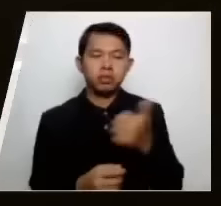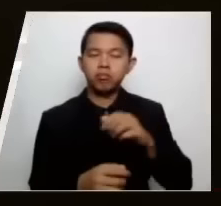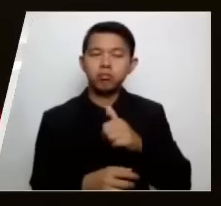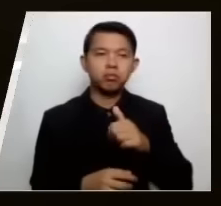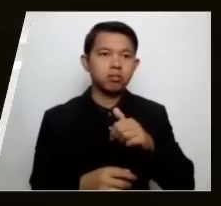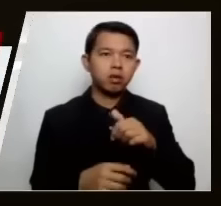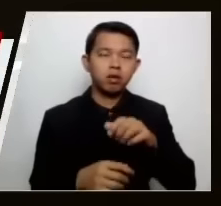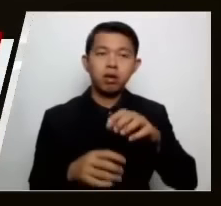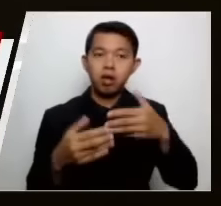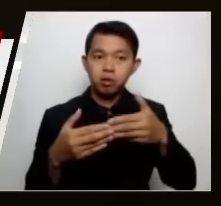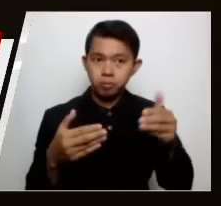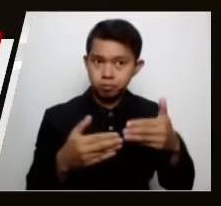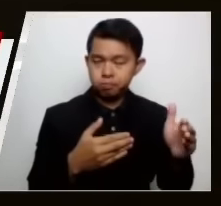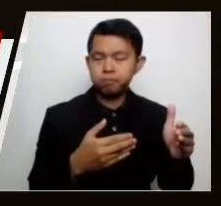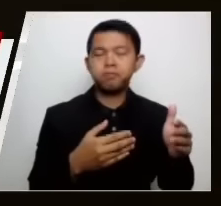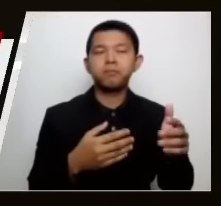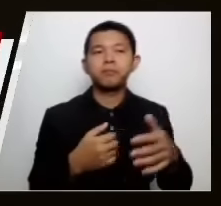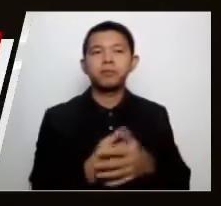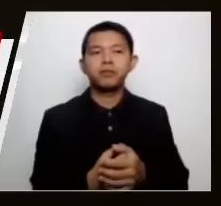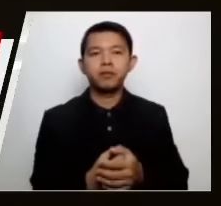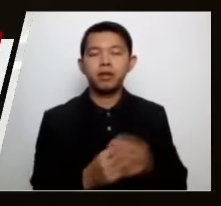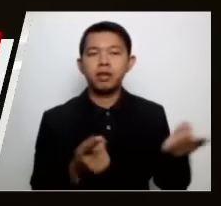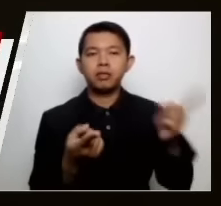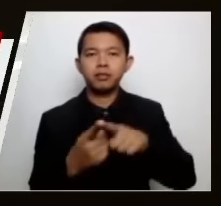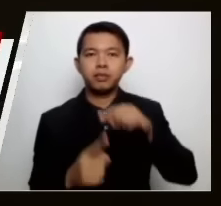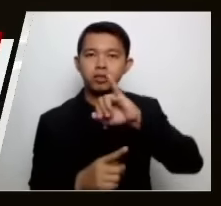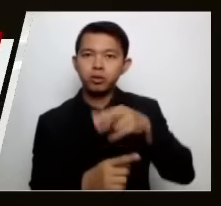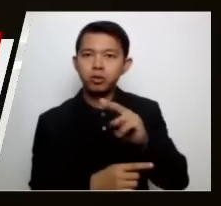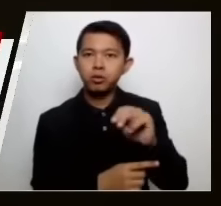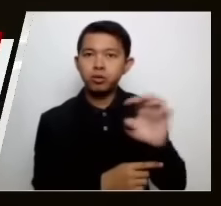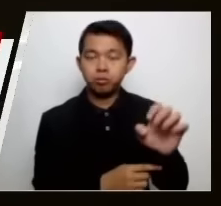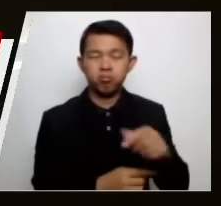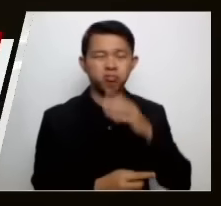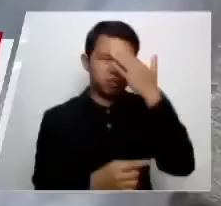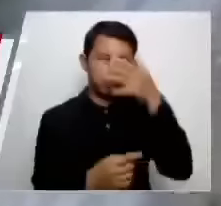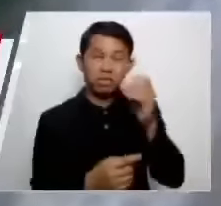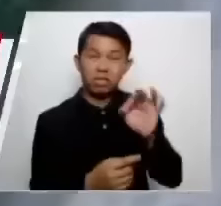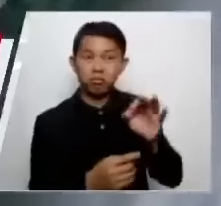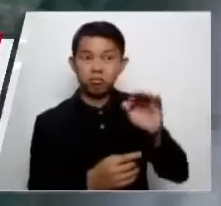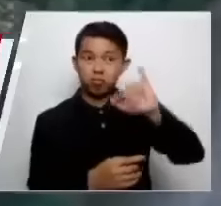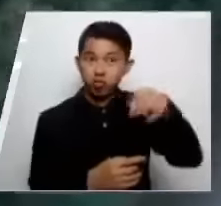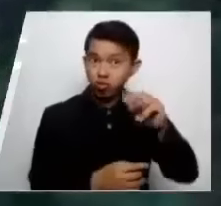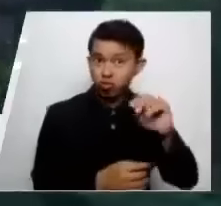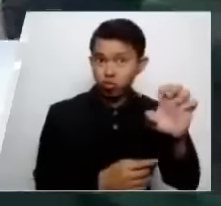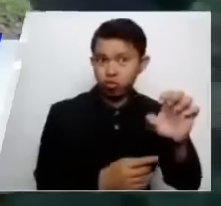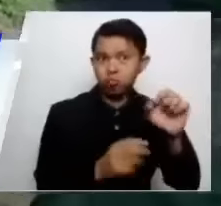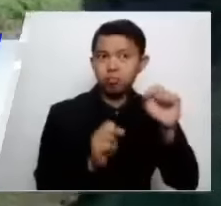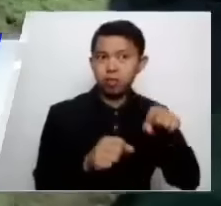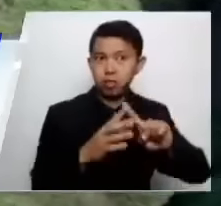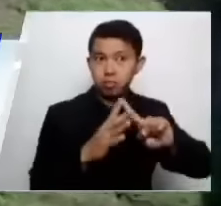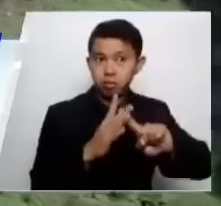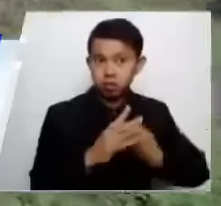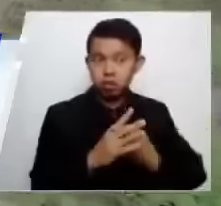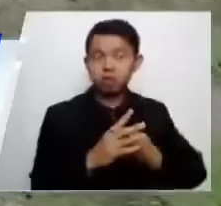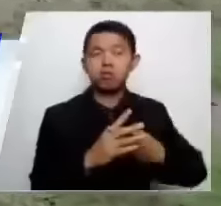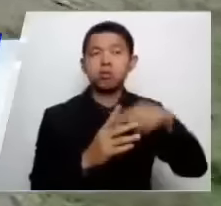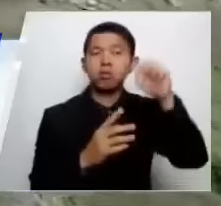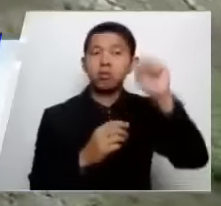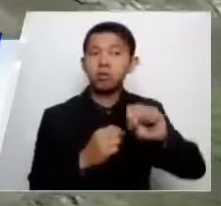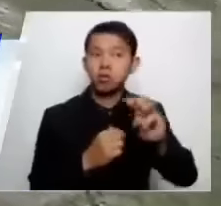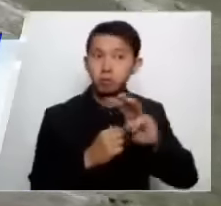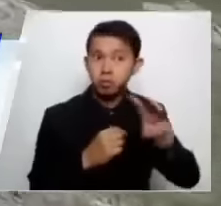alam kung by June, papasok na ba yung southwest o abutin pa siya ng July